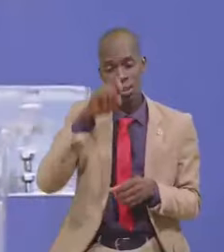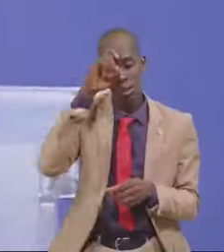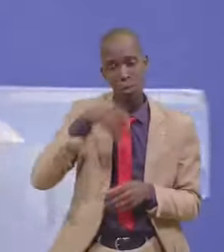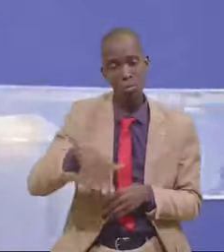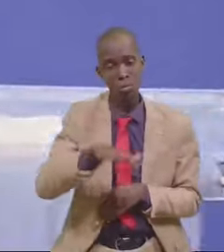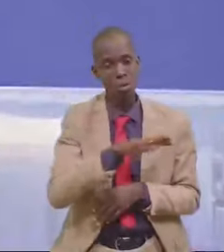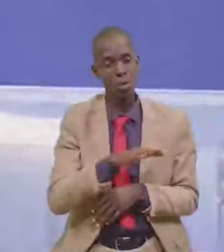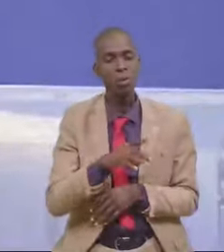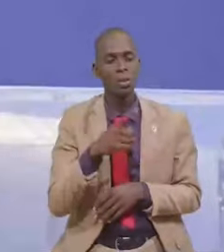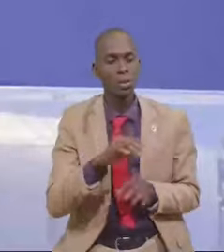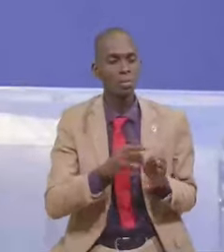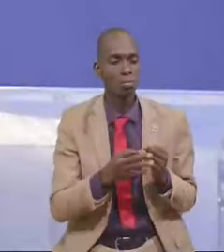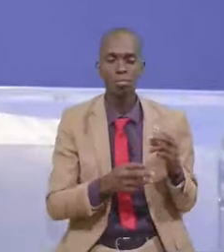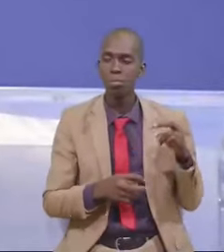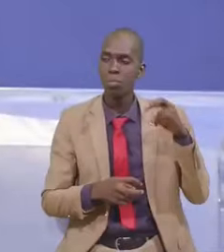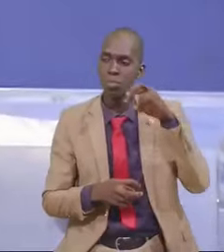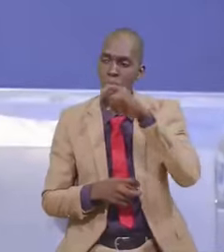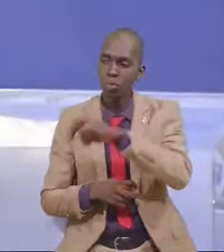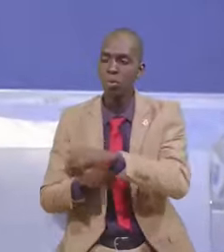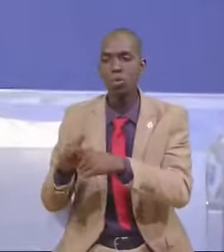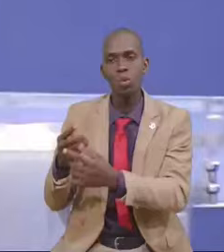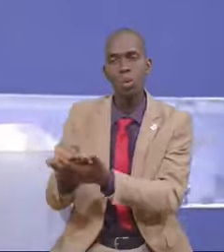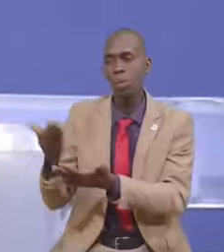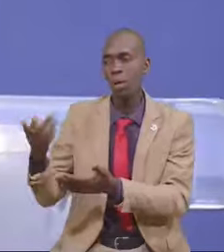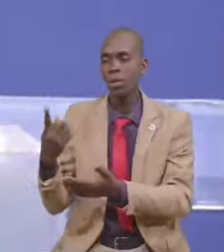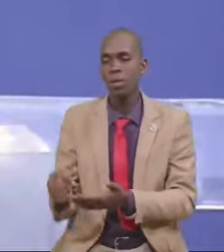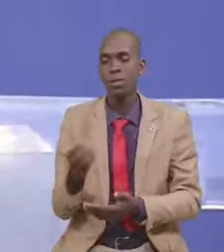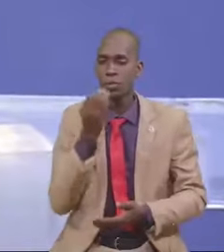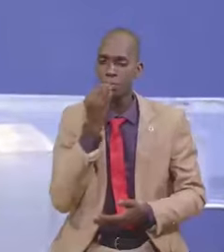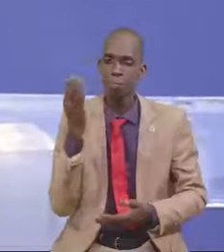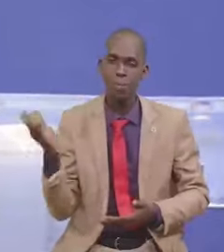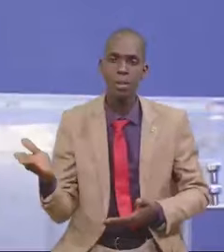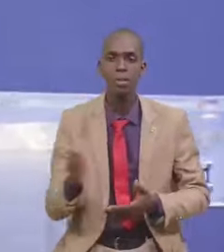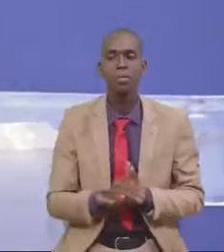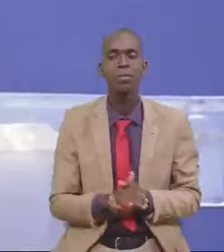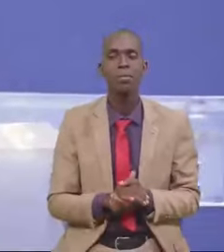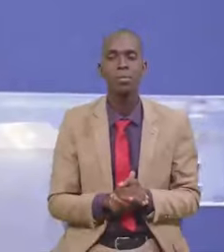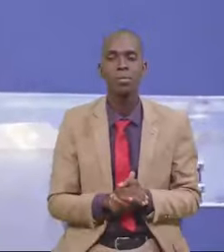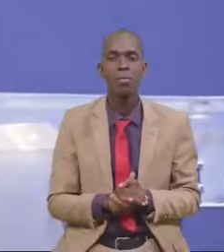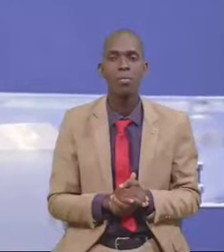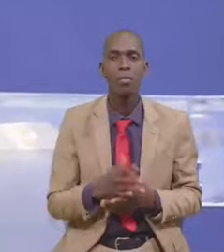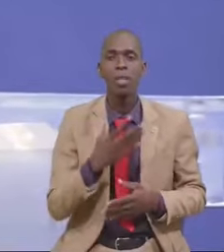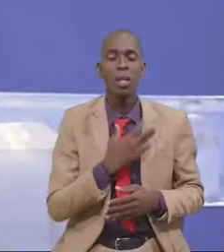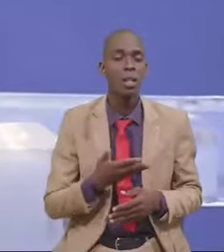Et il allait donc chercher la nourriture en Égypte. Il y avait un seul lieu